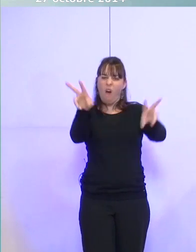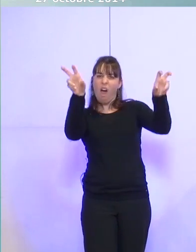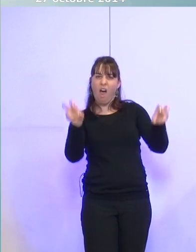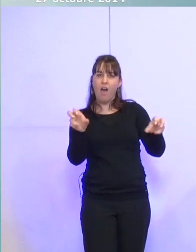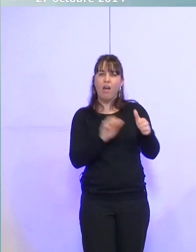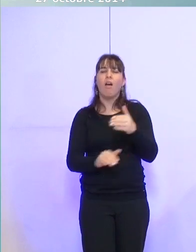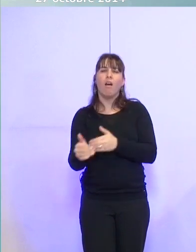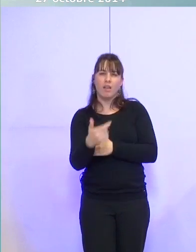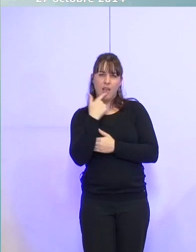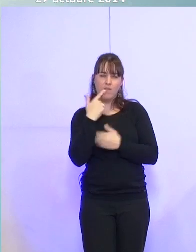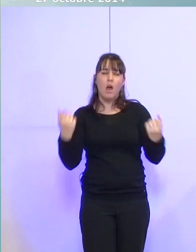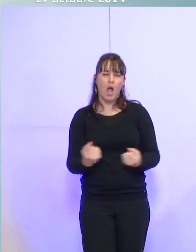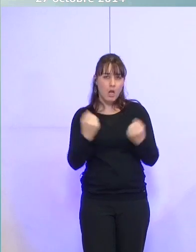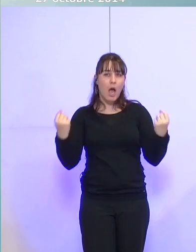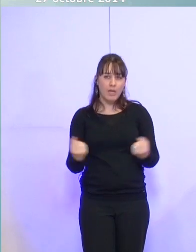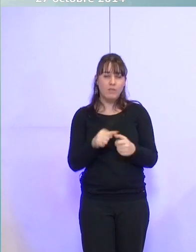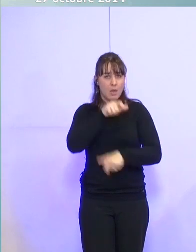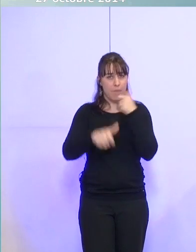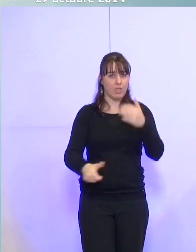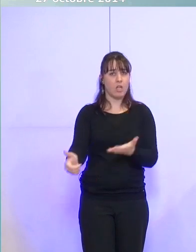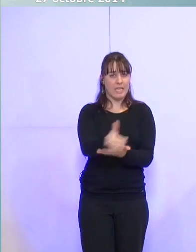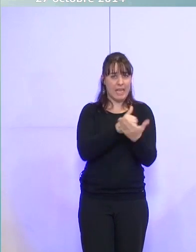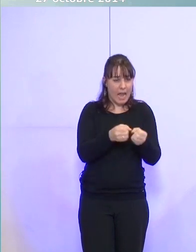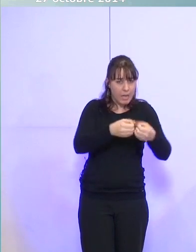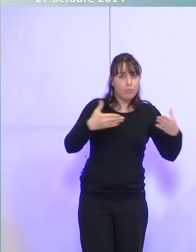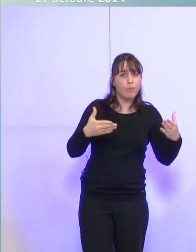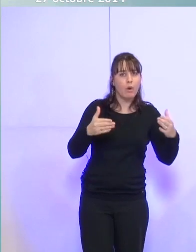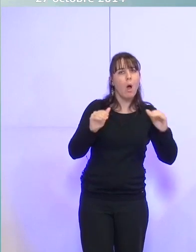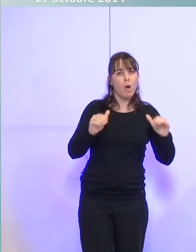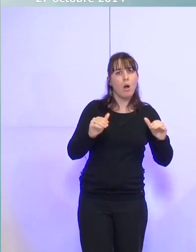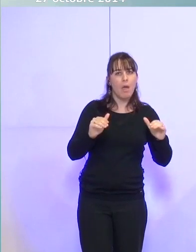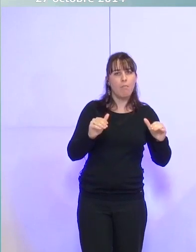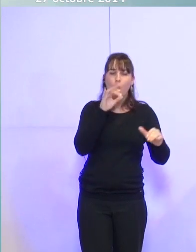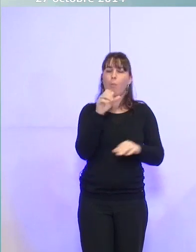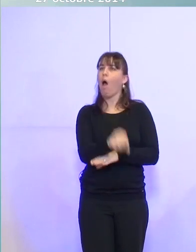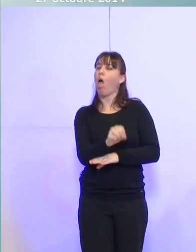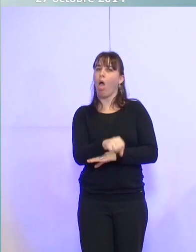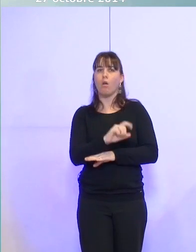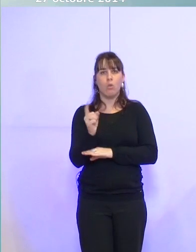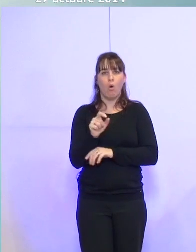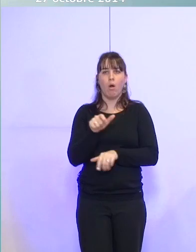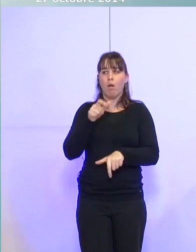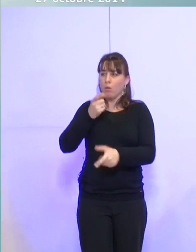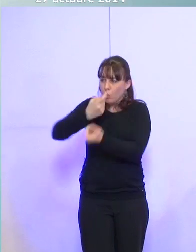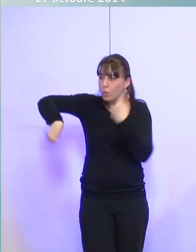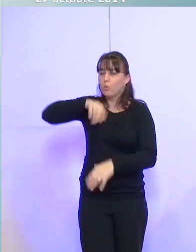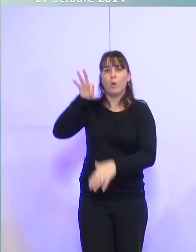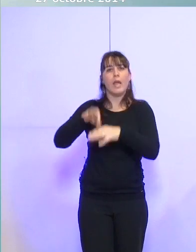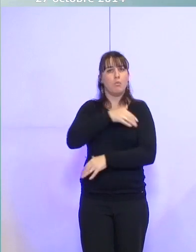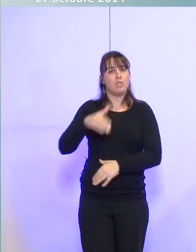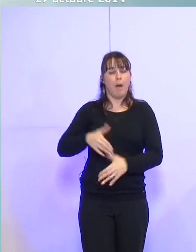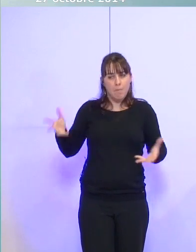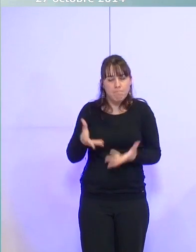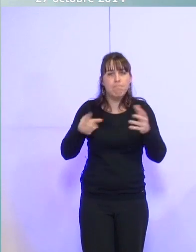représente une activité du personnel qui mérite l'attention et le soutien de tous les élus municipaux, quelles que soient